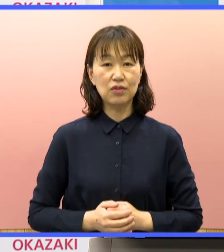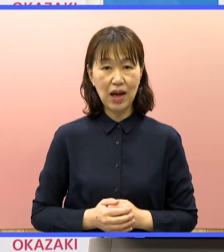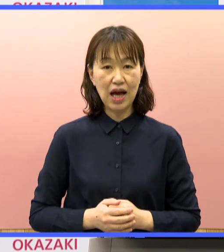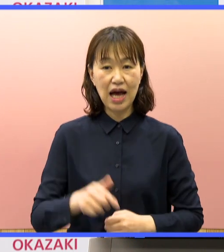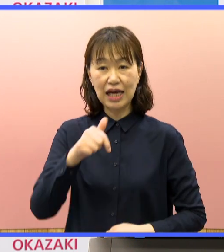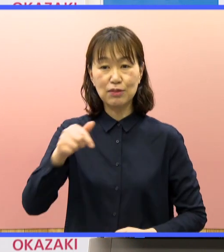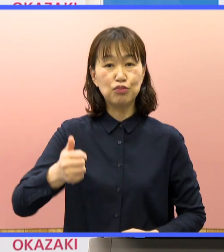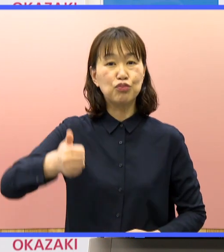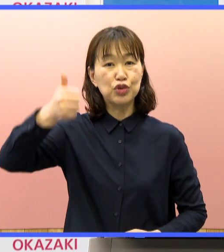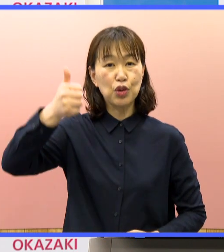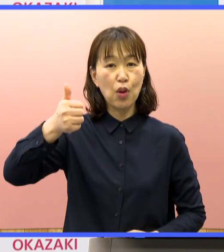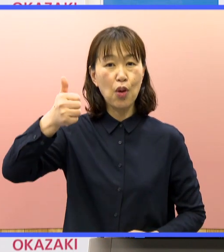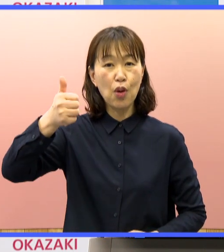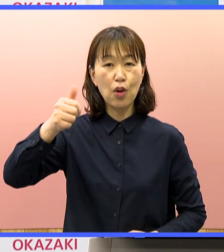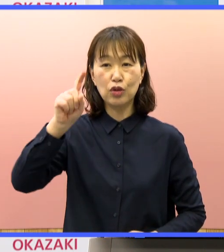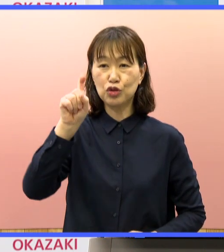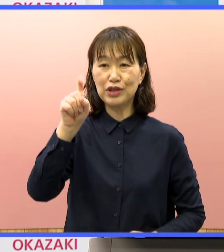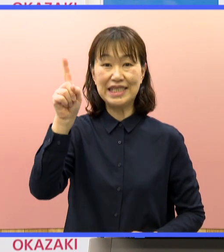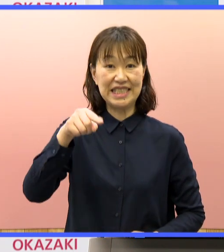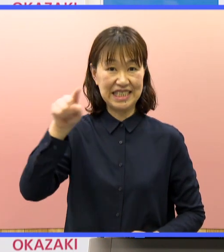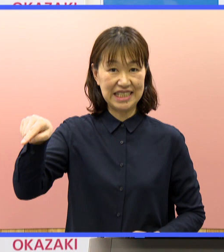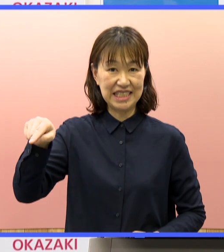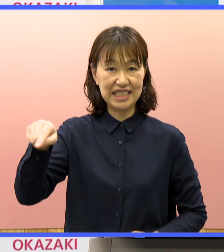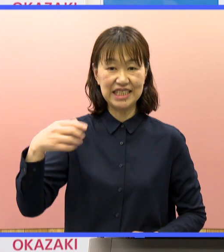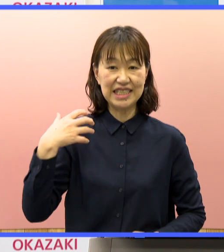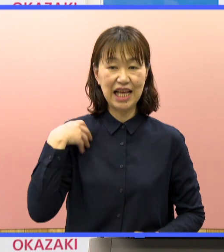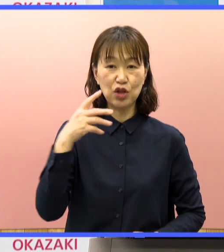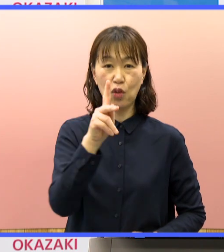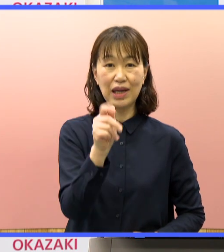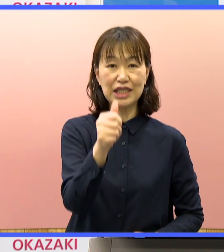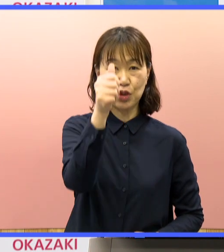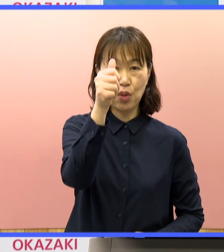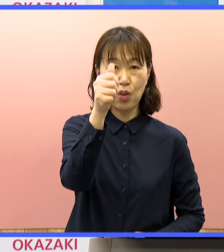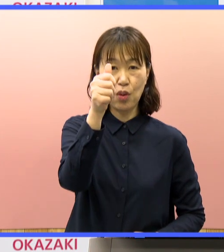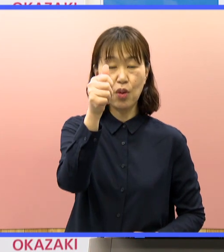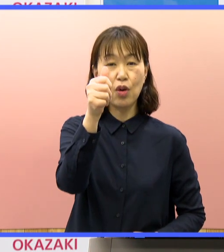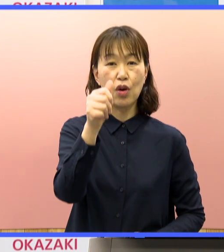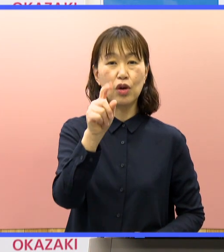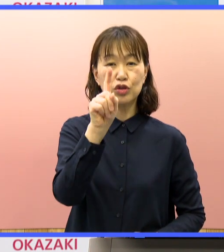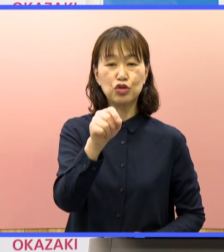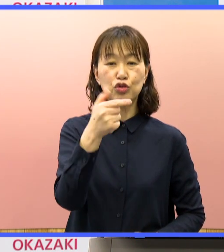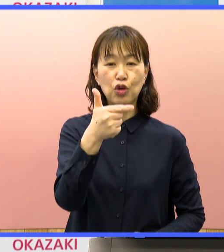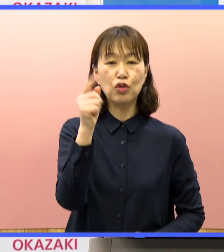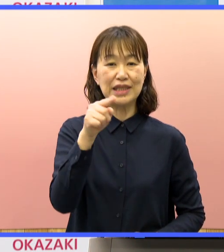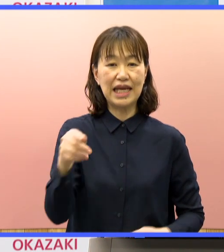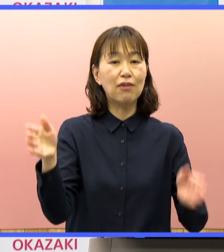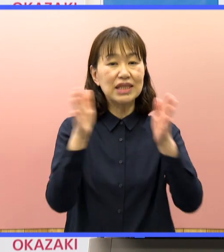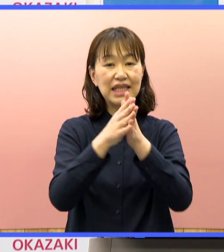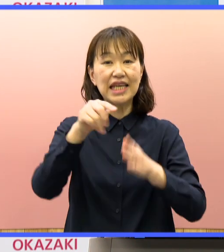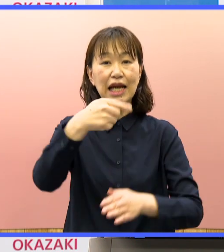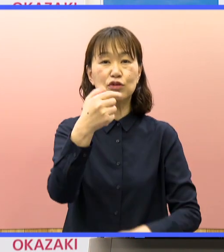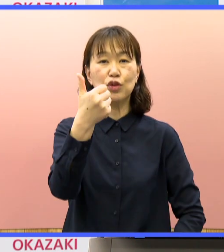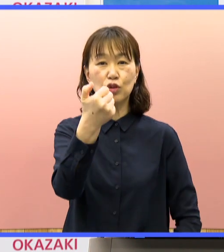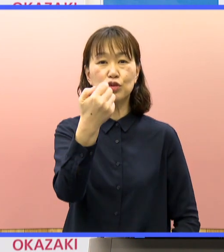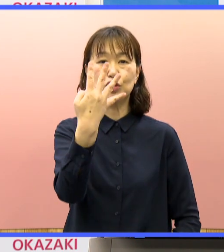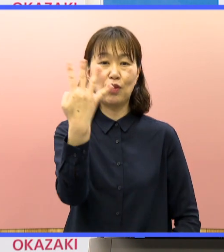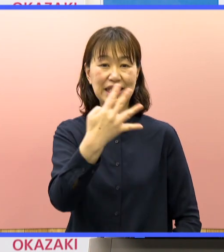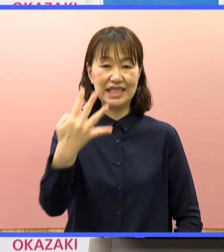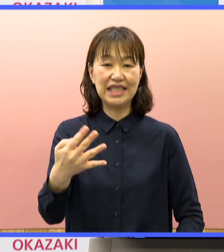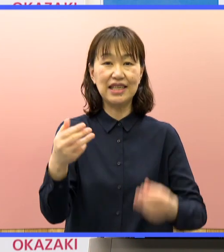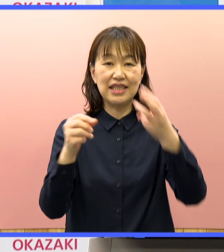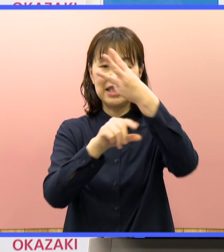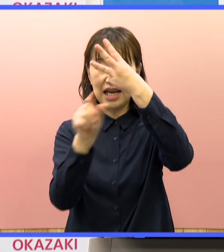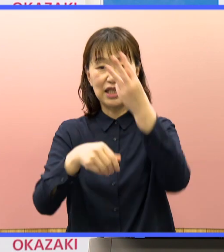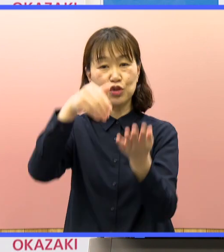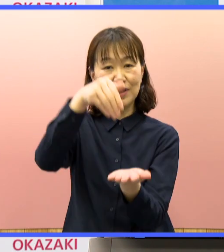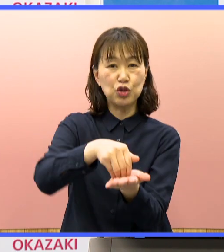長級職員11人、担当課長級以上が16人など、合わせて154人が3月末